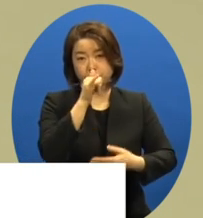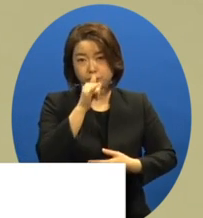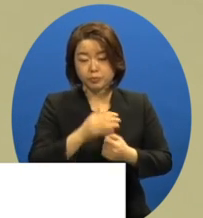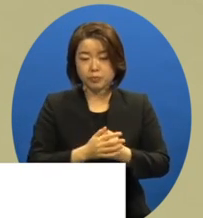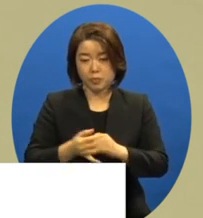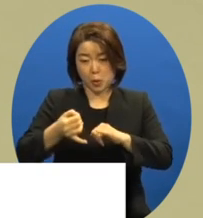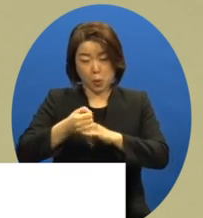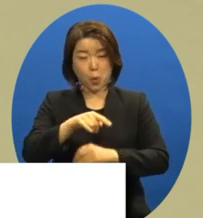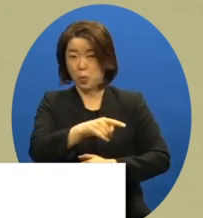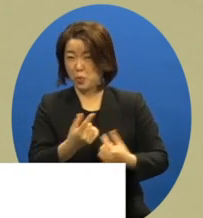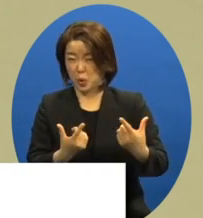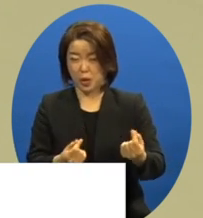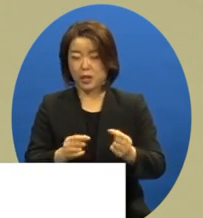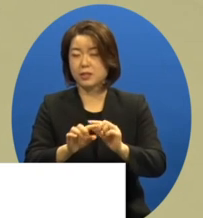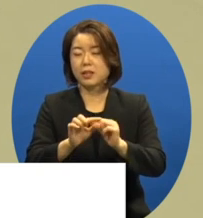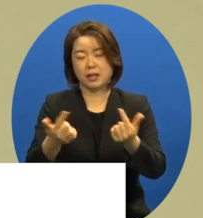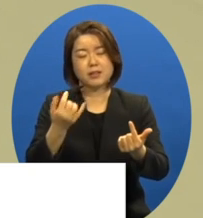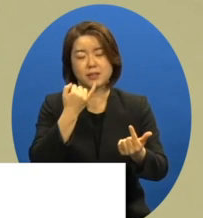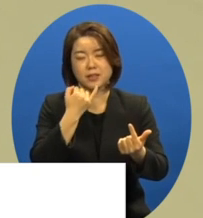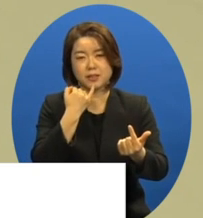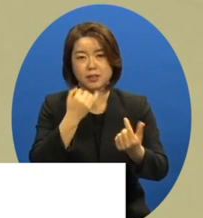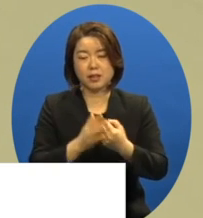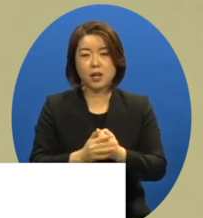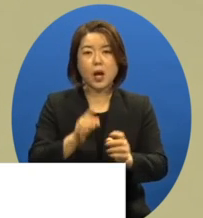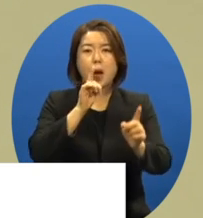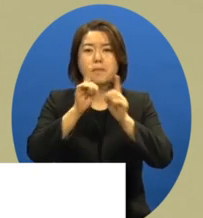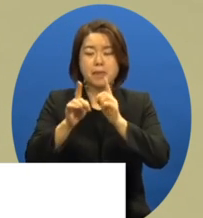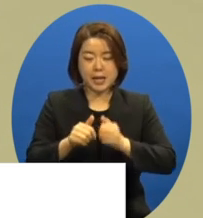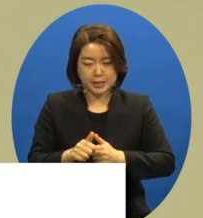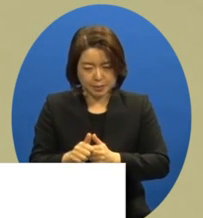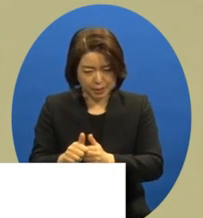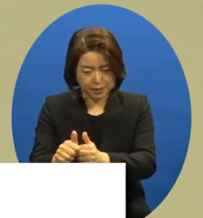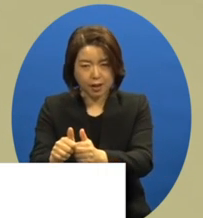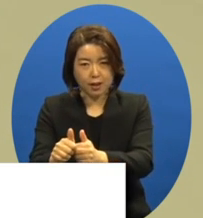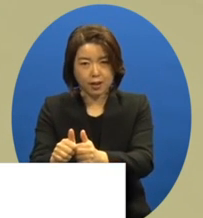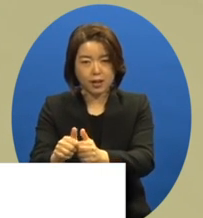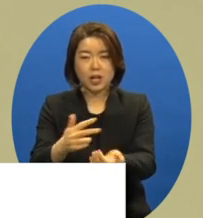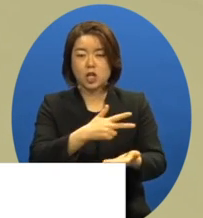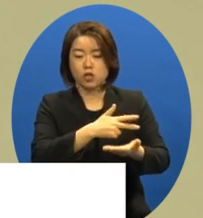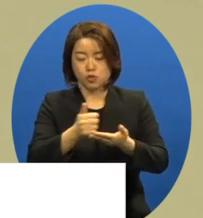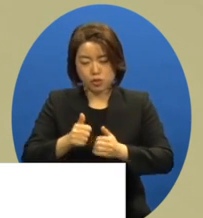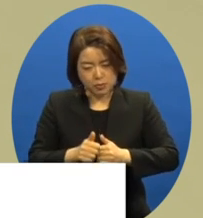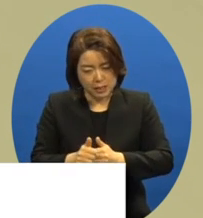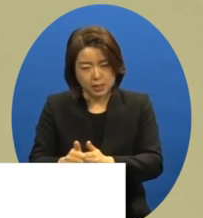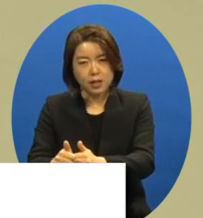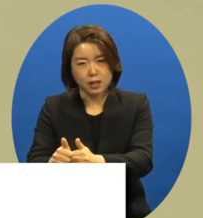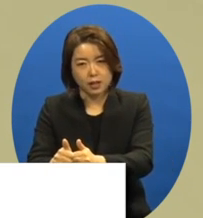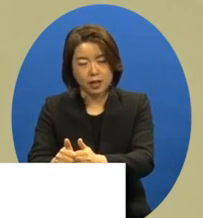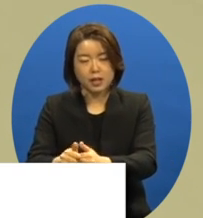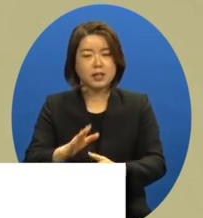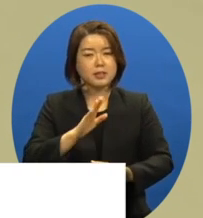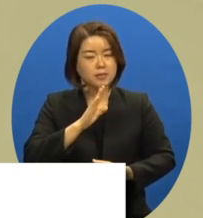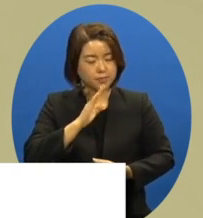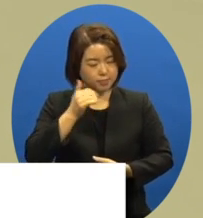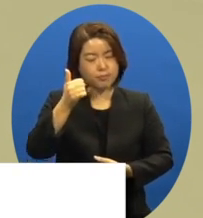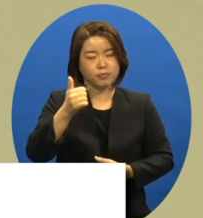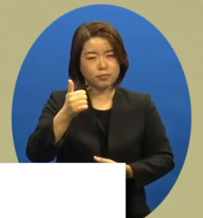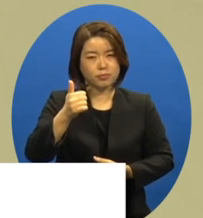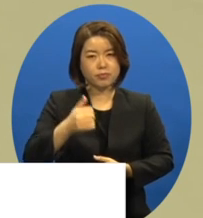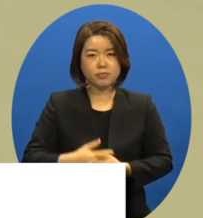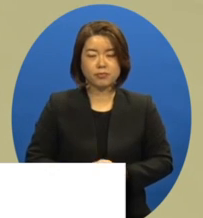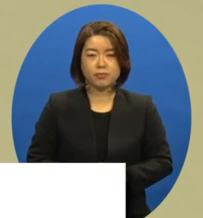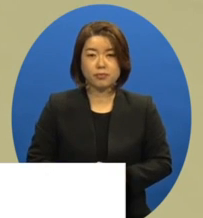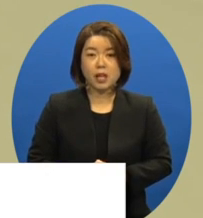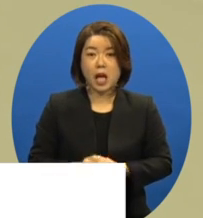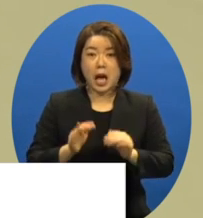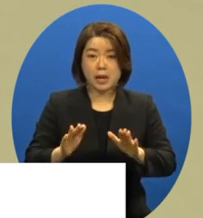꼭 그럴 필요가 없습니다. 말씀을 따라 주님을 따라가는 것이 진짜입니다.